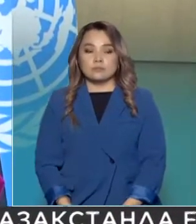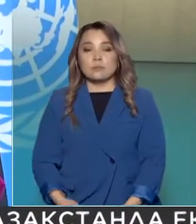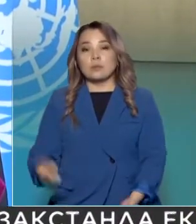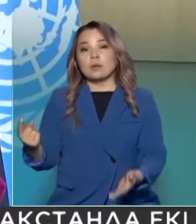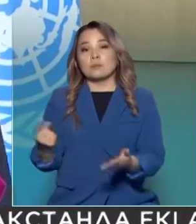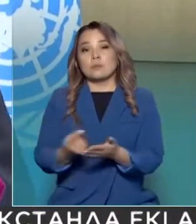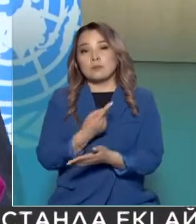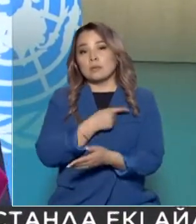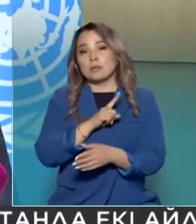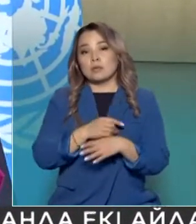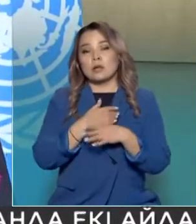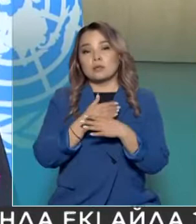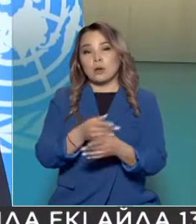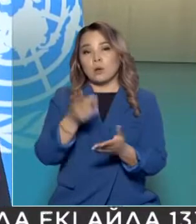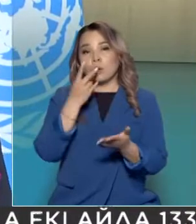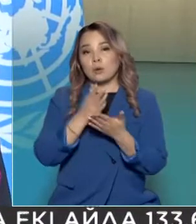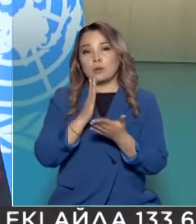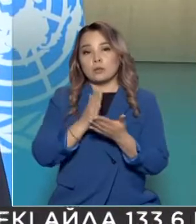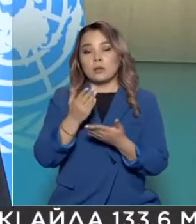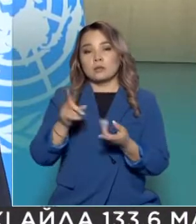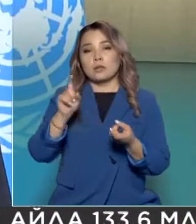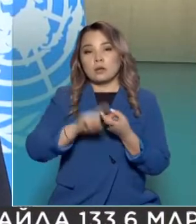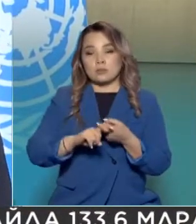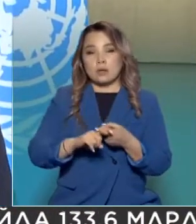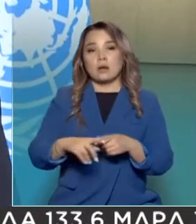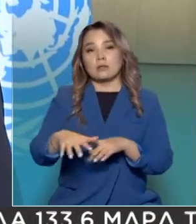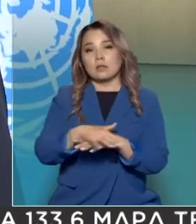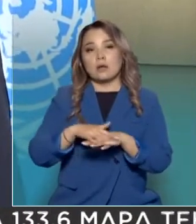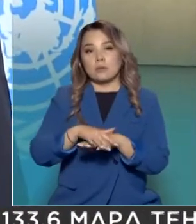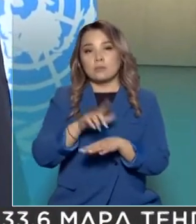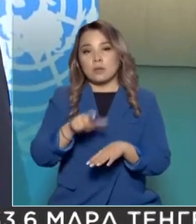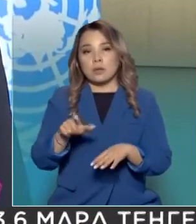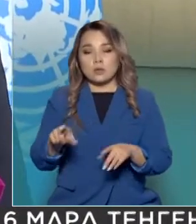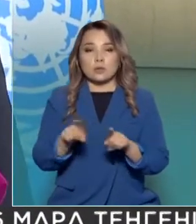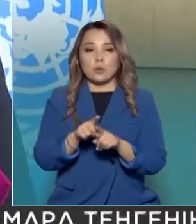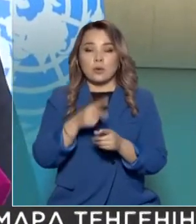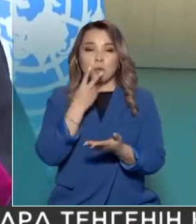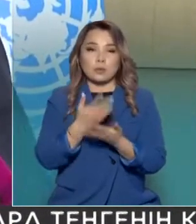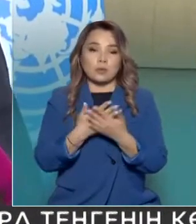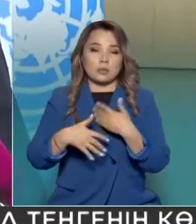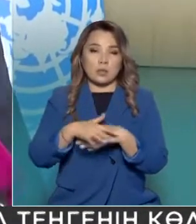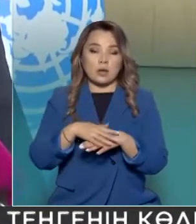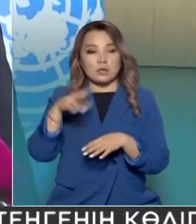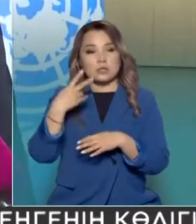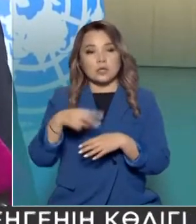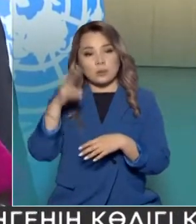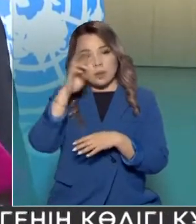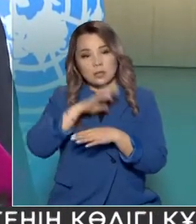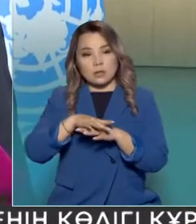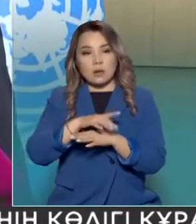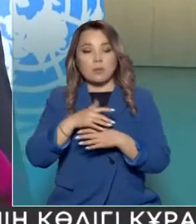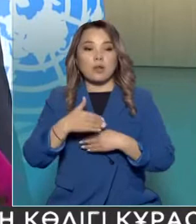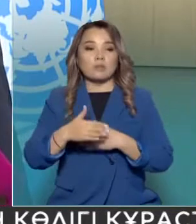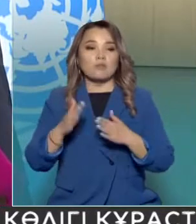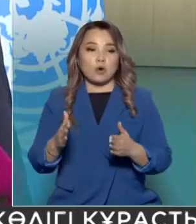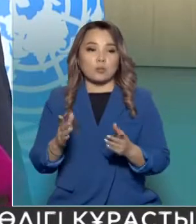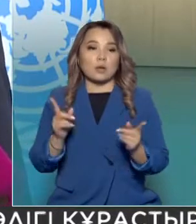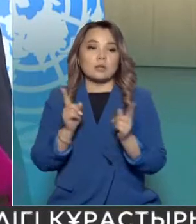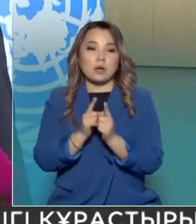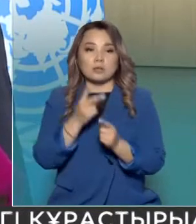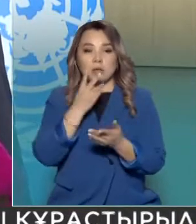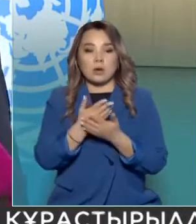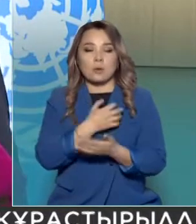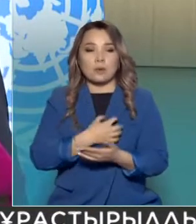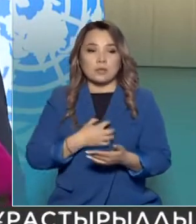Алғашқы медициналық санитарлық көмек көрсету бойынша демонстрациялық платформаны көруге 20 елдің өкілі ниет білдірді. Бұл өте маңызды.